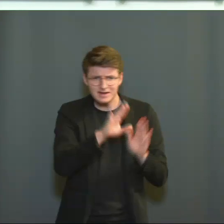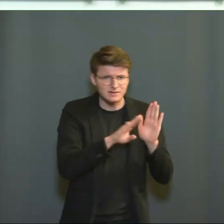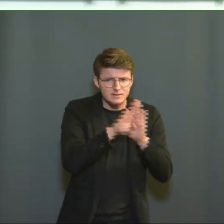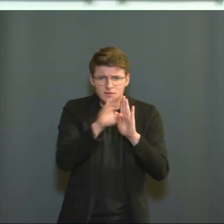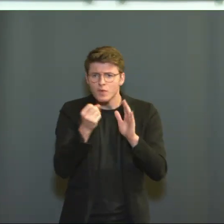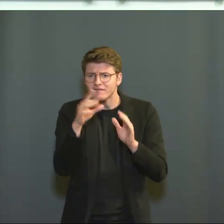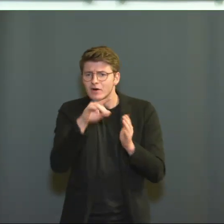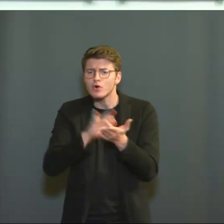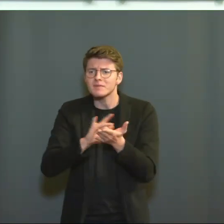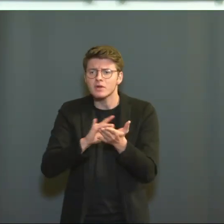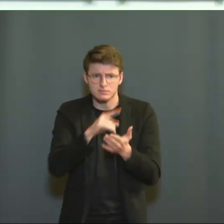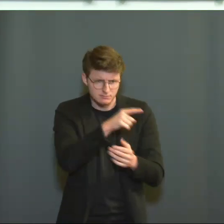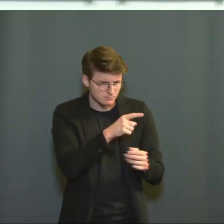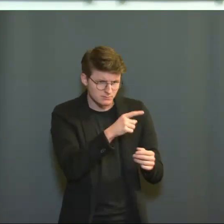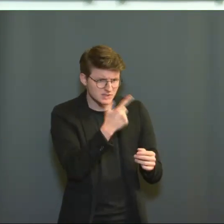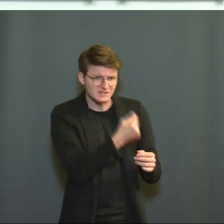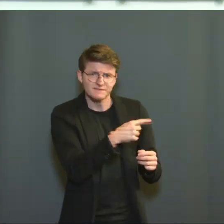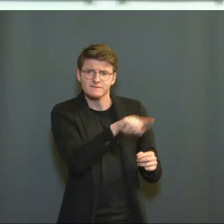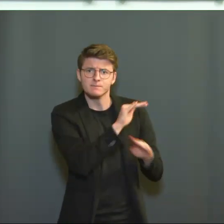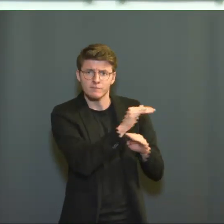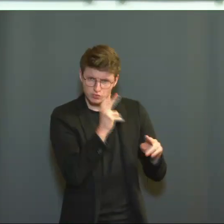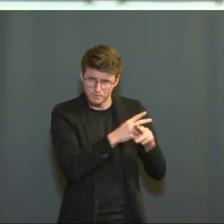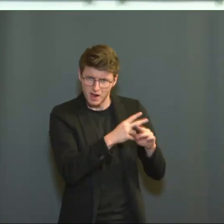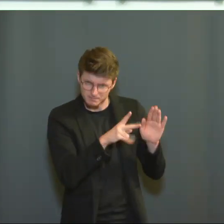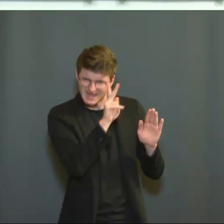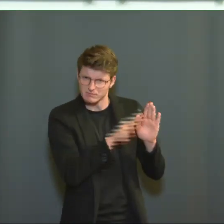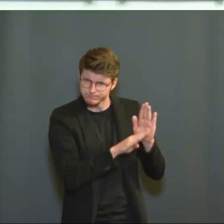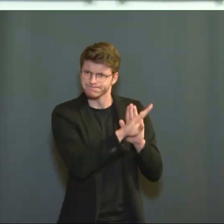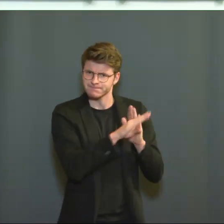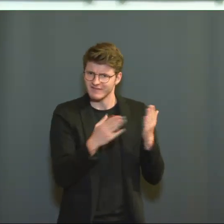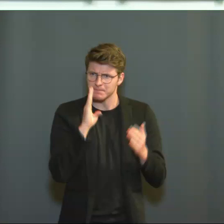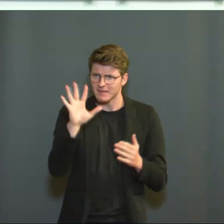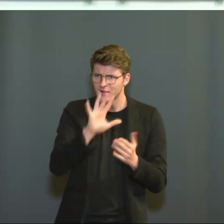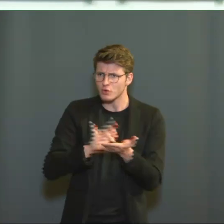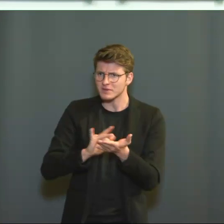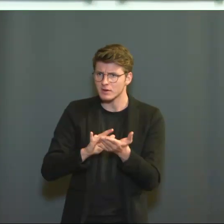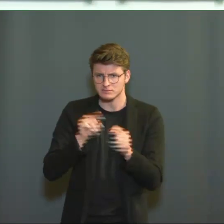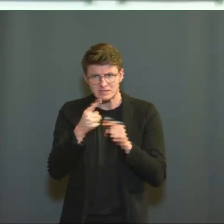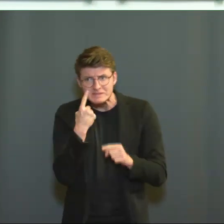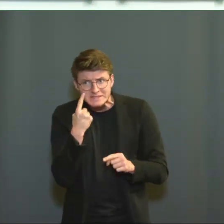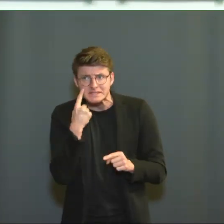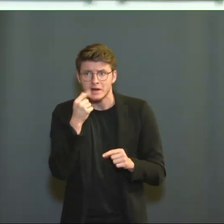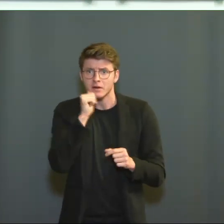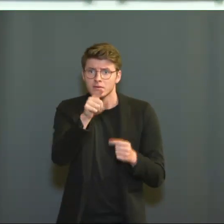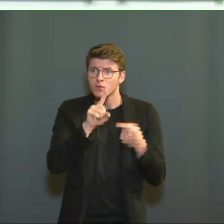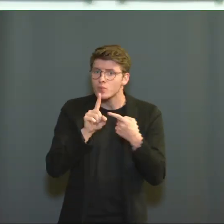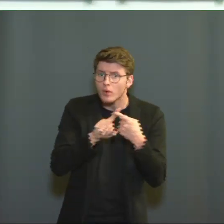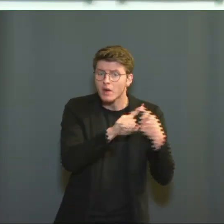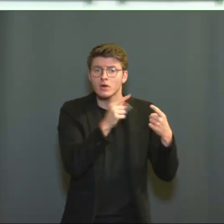Aanhoudende waakzaamheid bij contacten met ouderen en andere risicopersonen blijft dus nog steeds